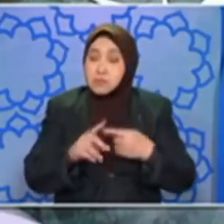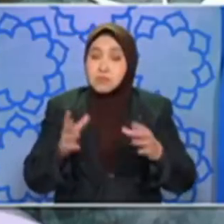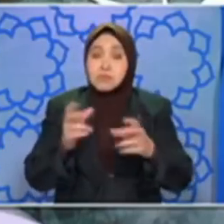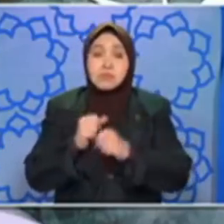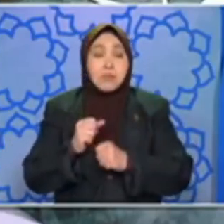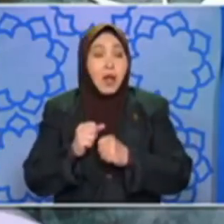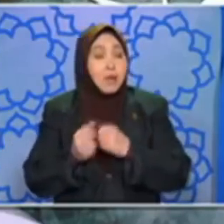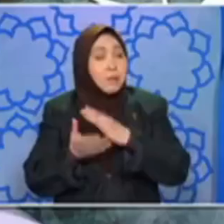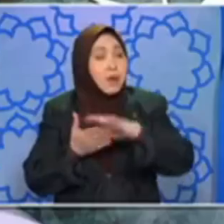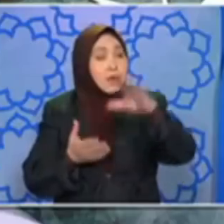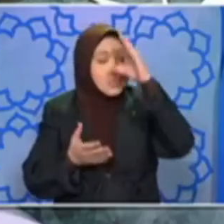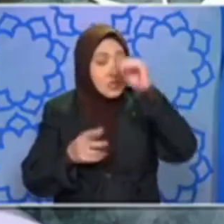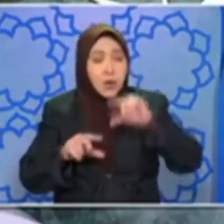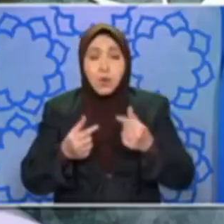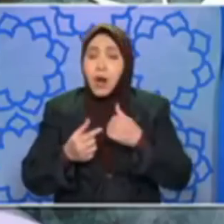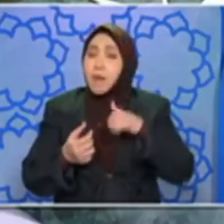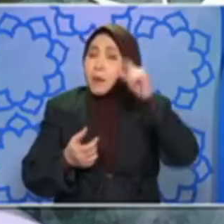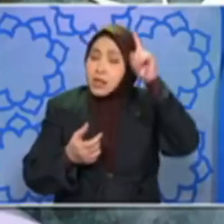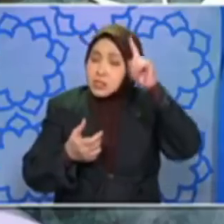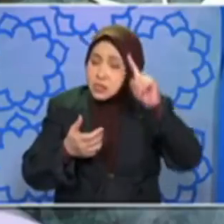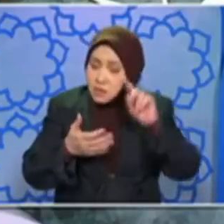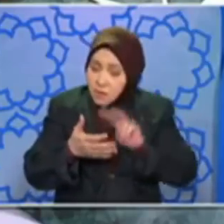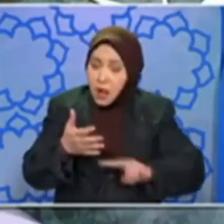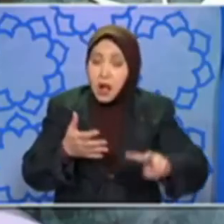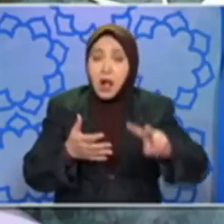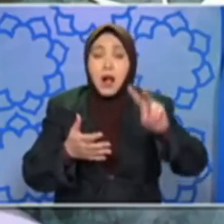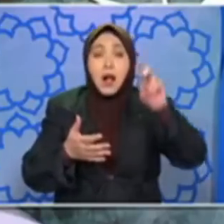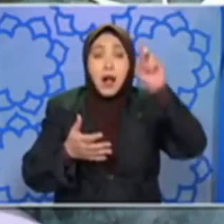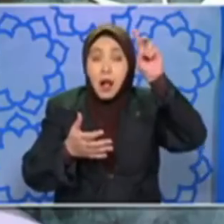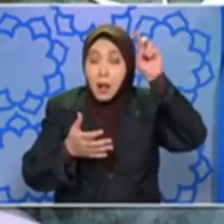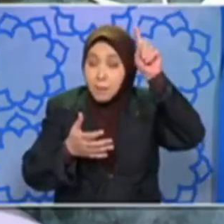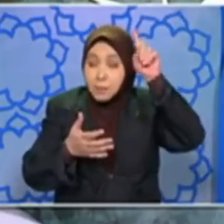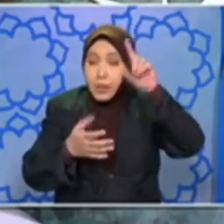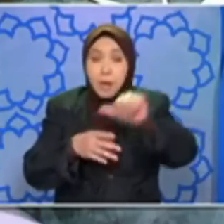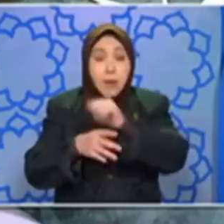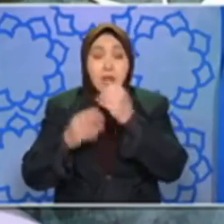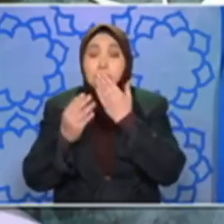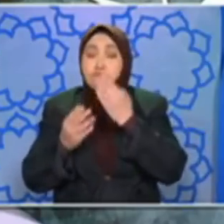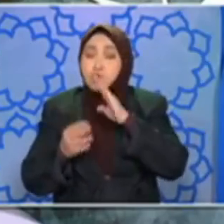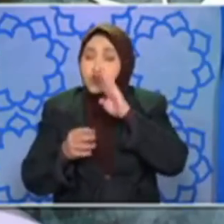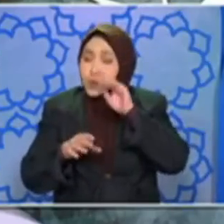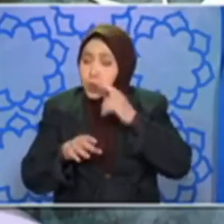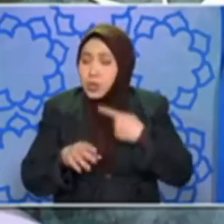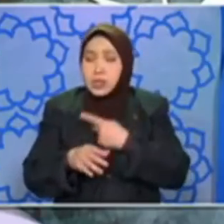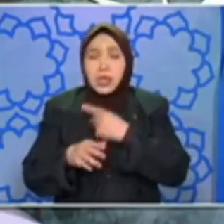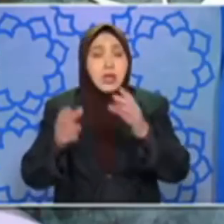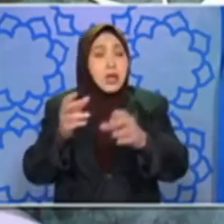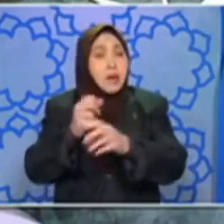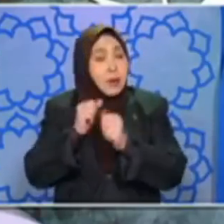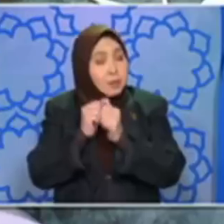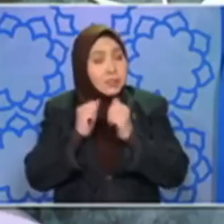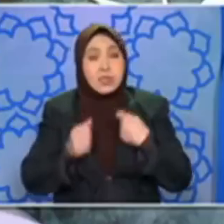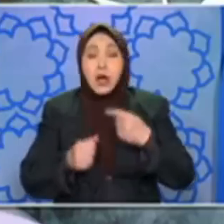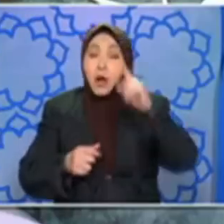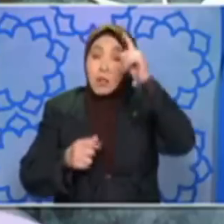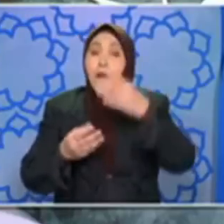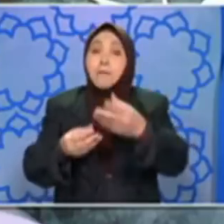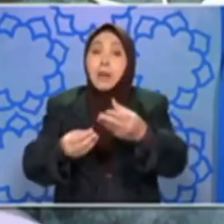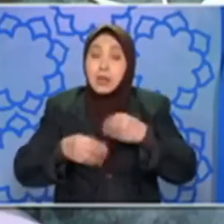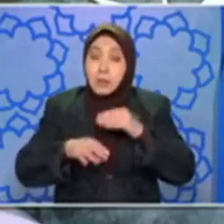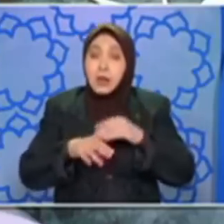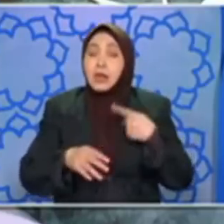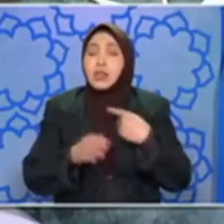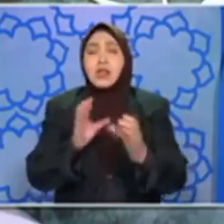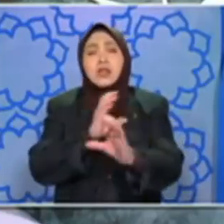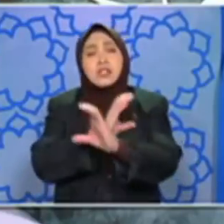mengajar Al-Quran, baca faham amal insya-Allah. Dan kita syukur pada hari ini kita dapat meneruskan Allah berikan kepada kita